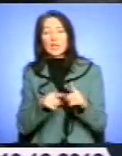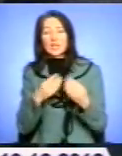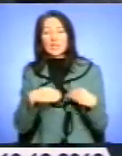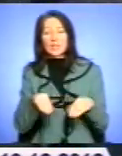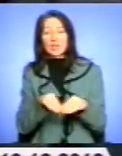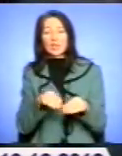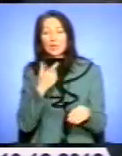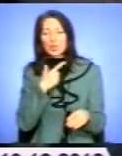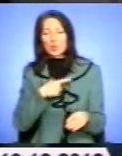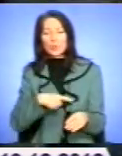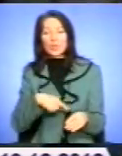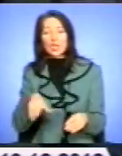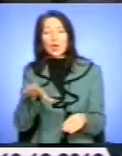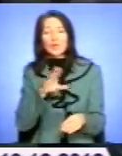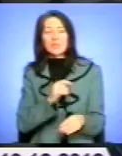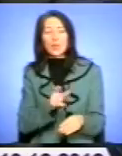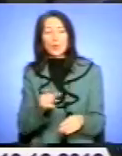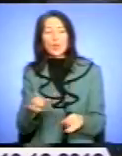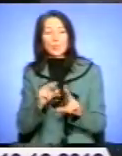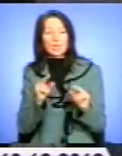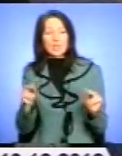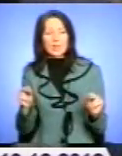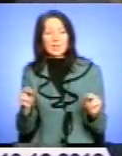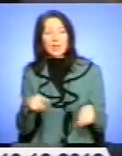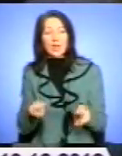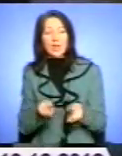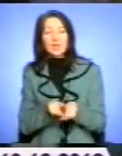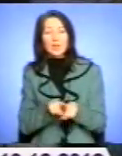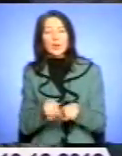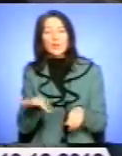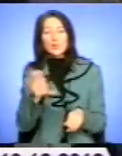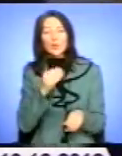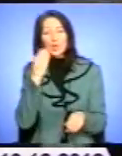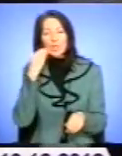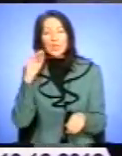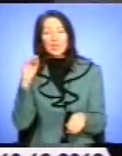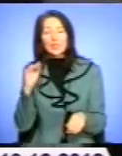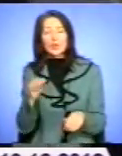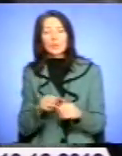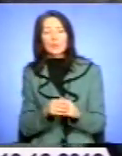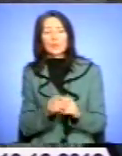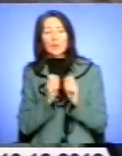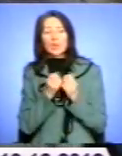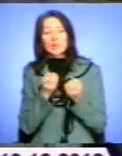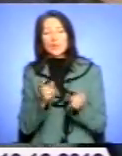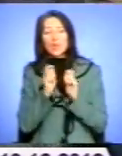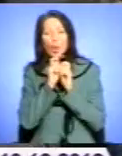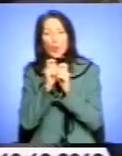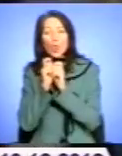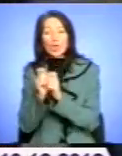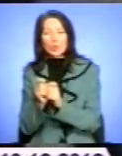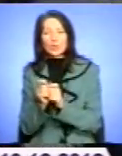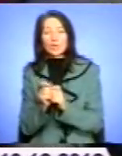рідні, собі, всім людям щастя та всього найкращого. Перше, звичайно, за подарунки.